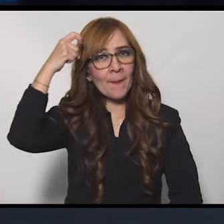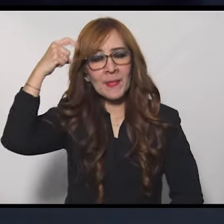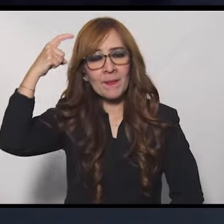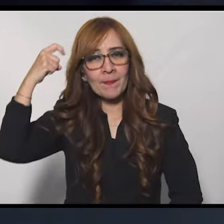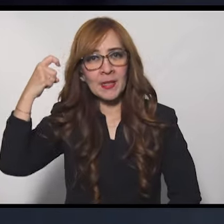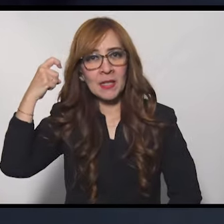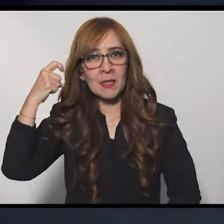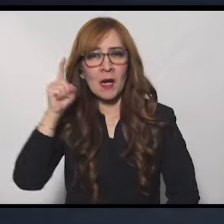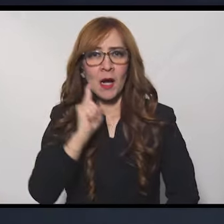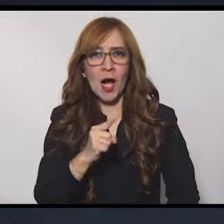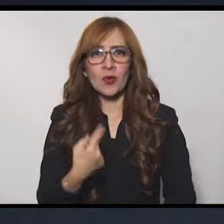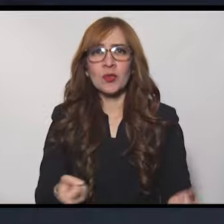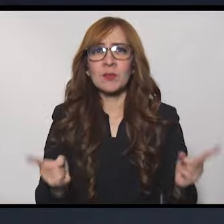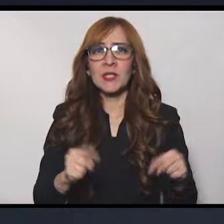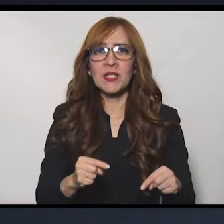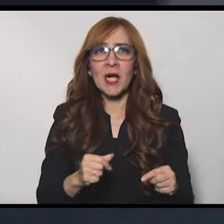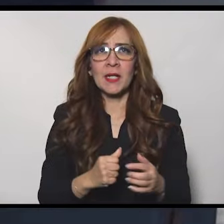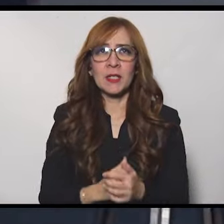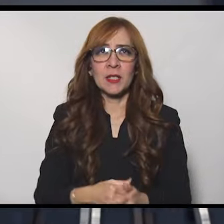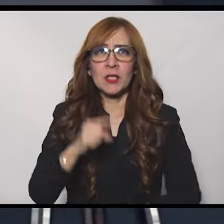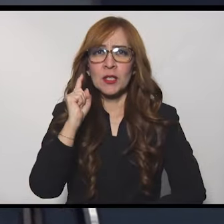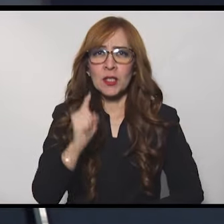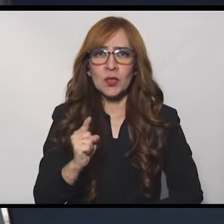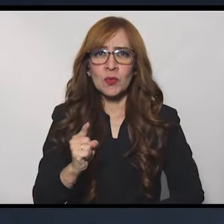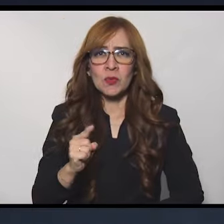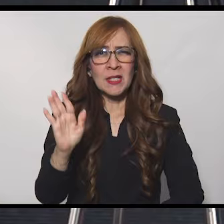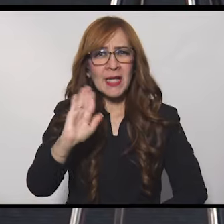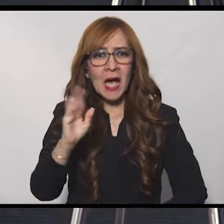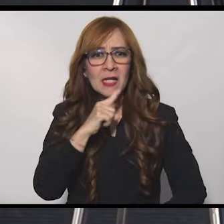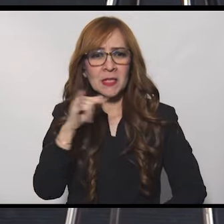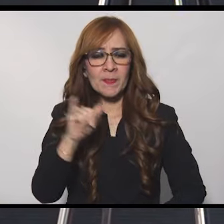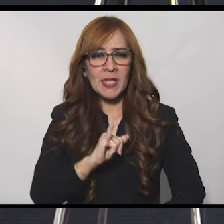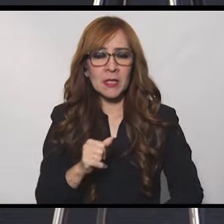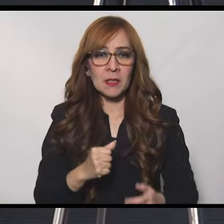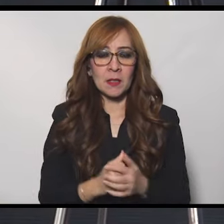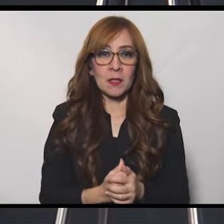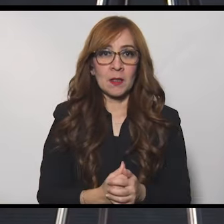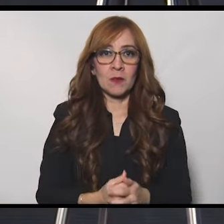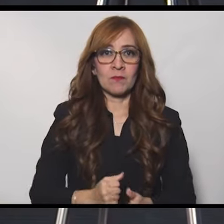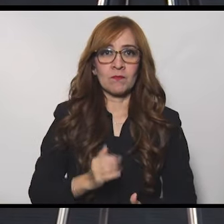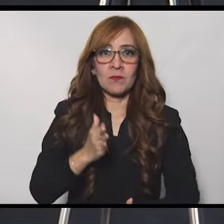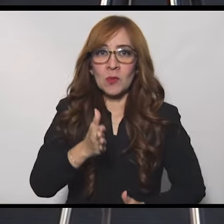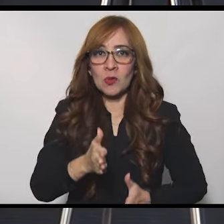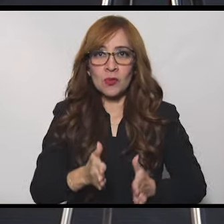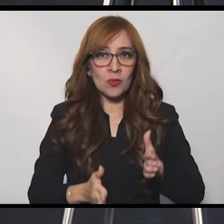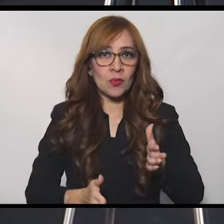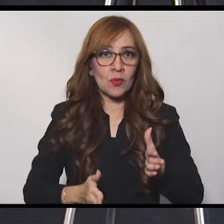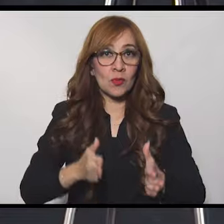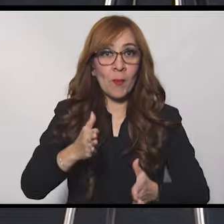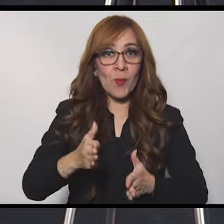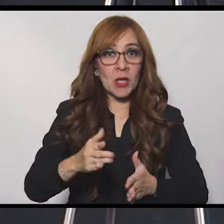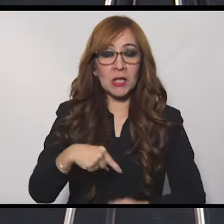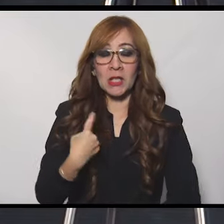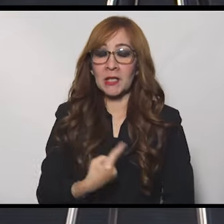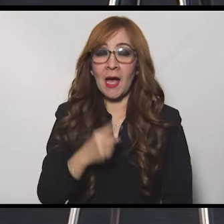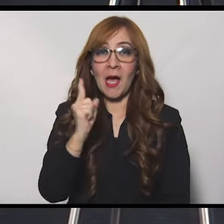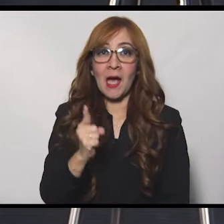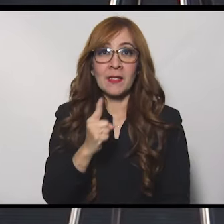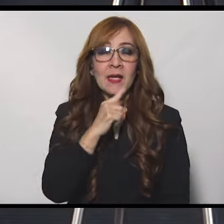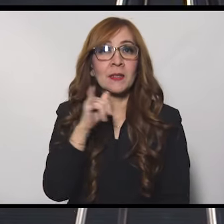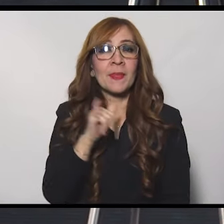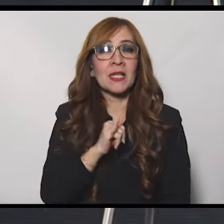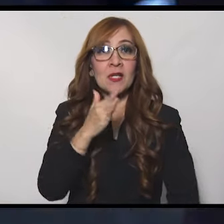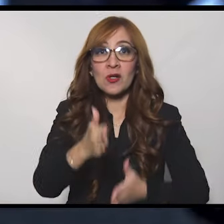just gonna be like a lifeless robot. Tanpa sebuahnya namanya impian, kita hanya seperti